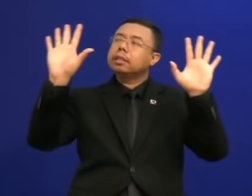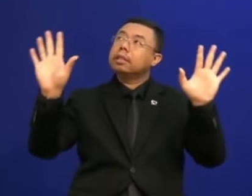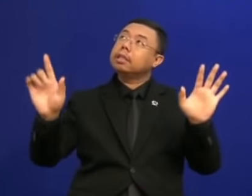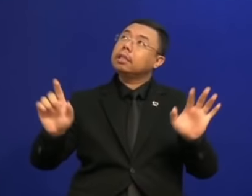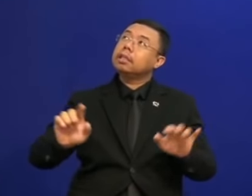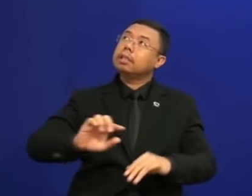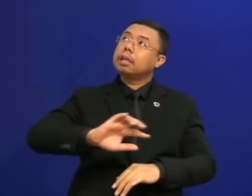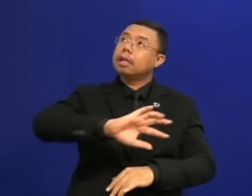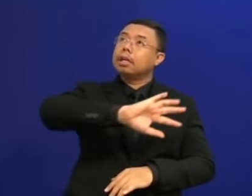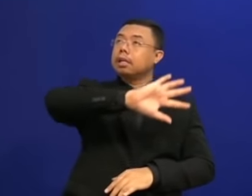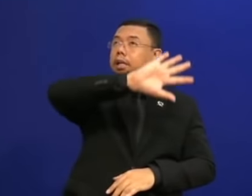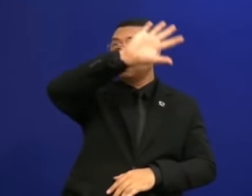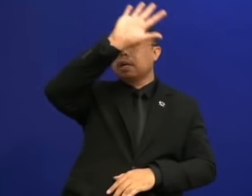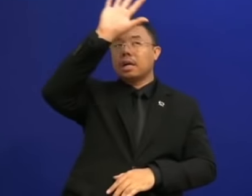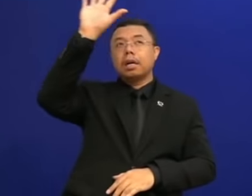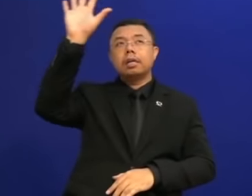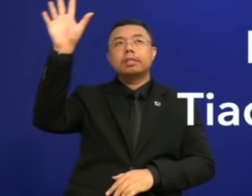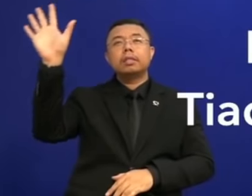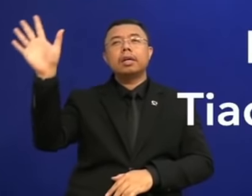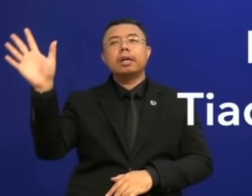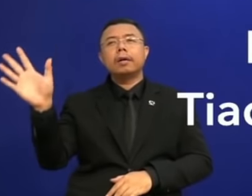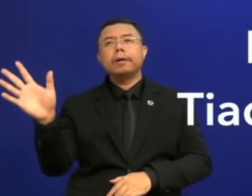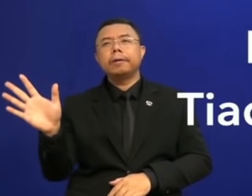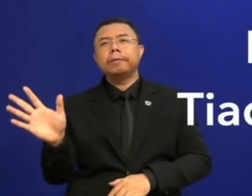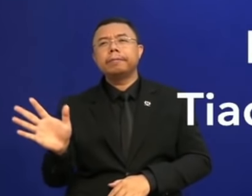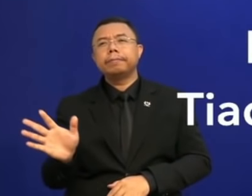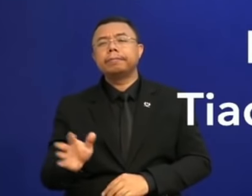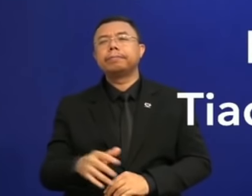lukisan cerah angkasa,